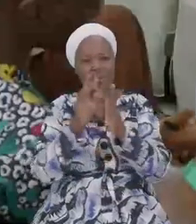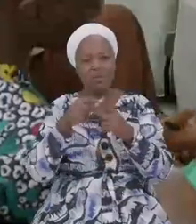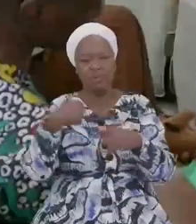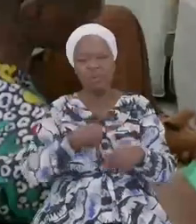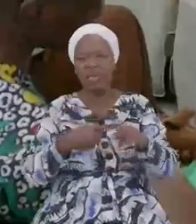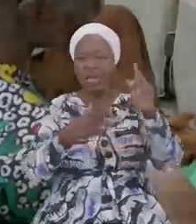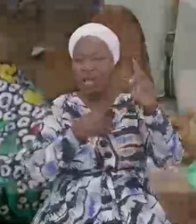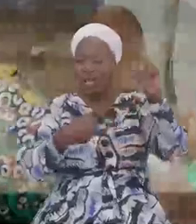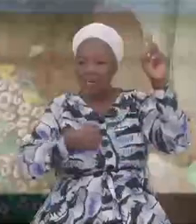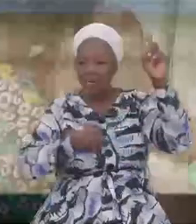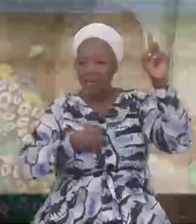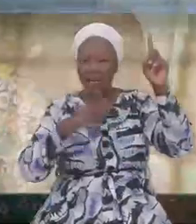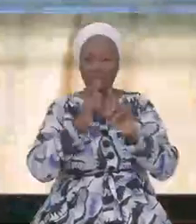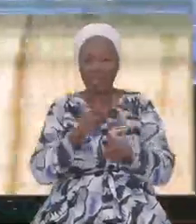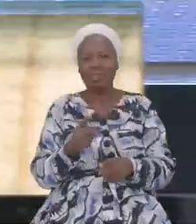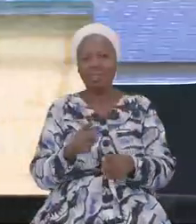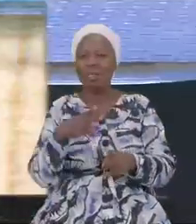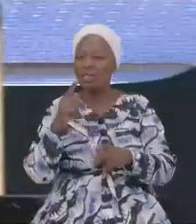l'alliance.